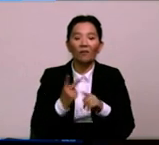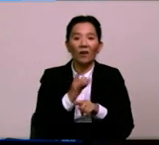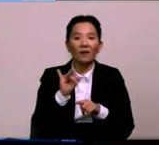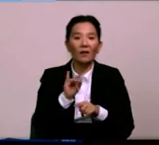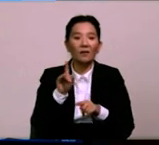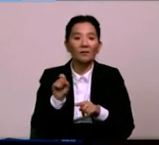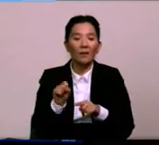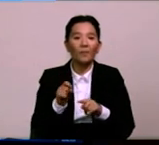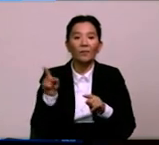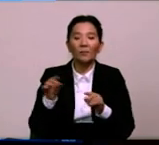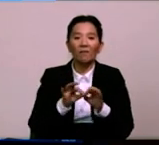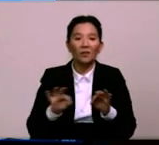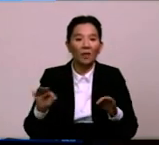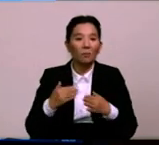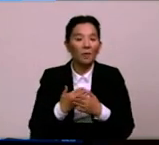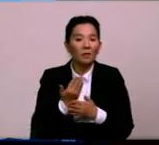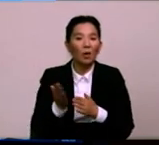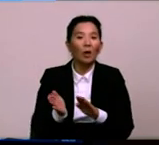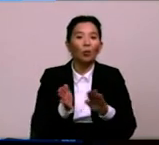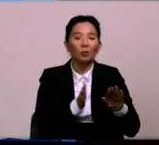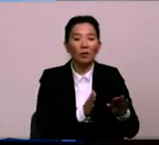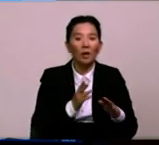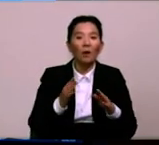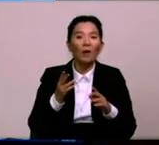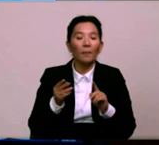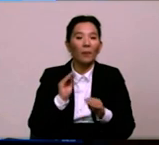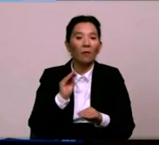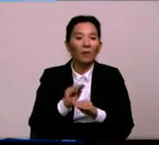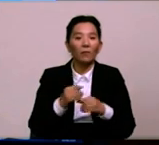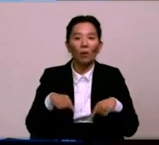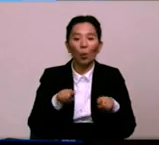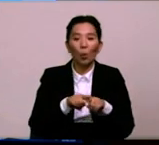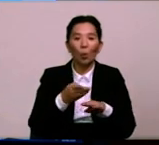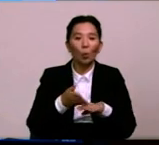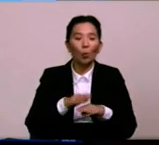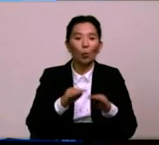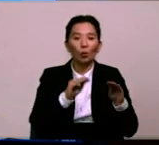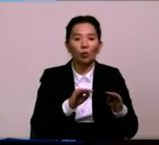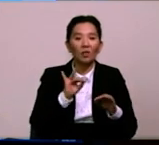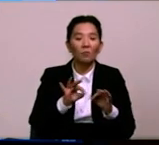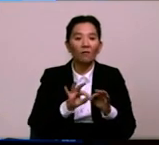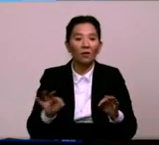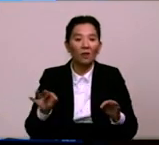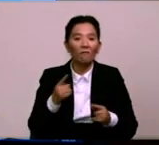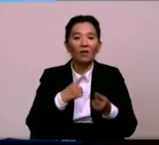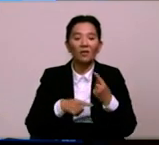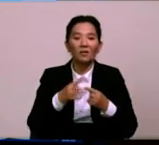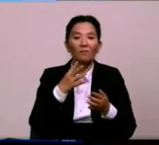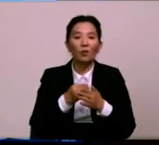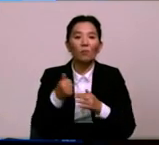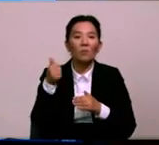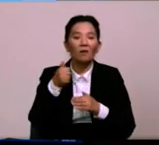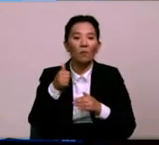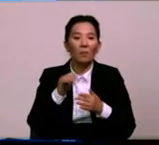проводник опять отклонился. Мы добавляем еще один такой же груз, и проводник возвращается на свое исходное